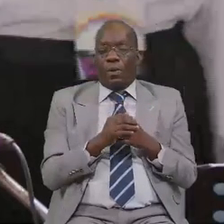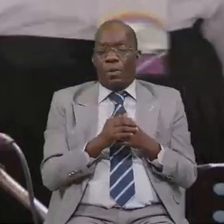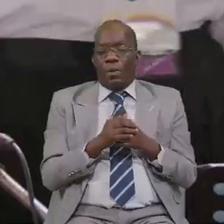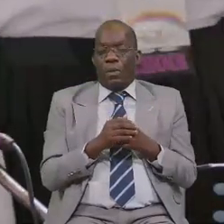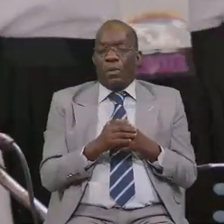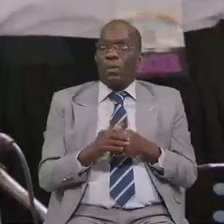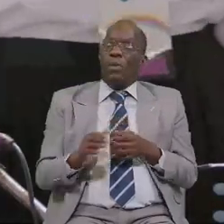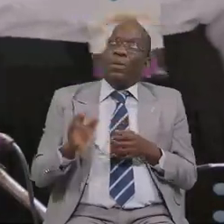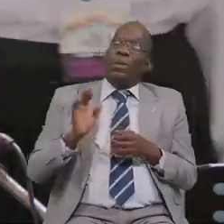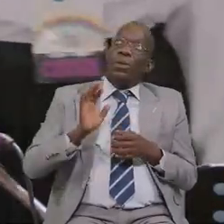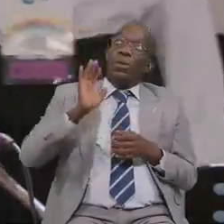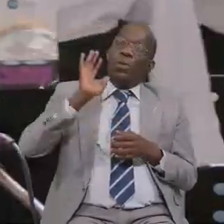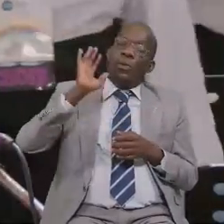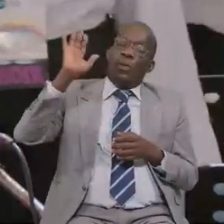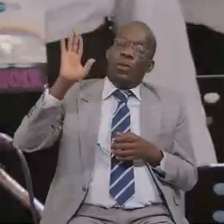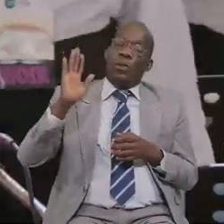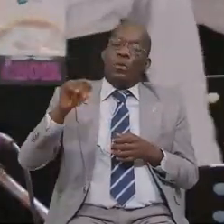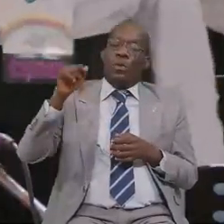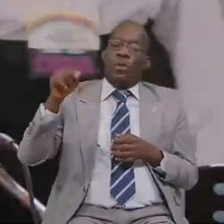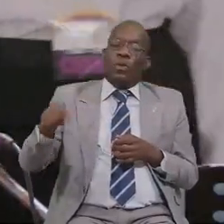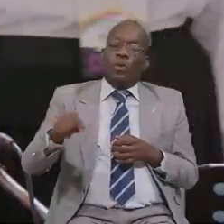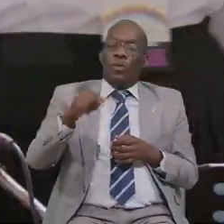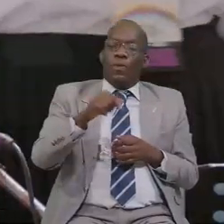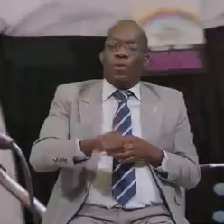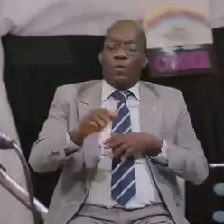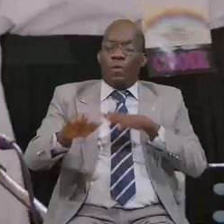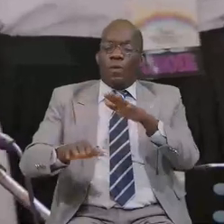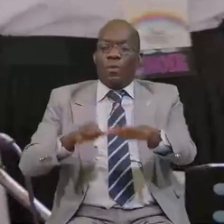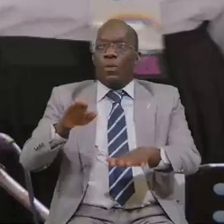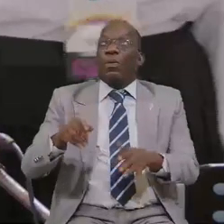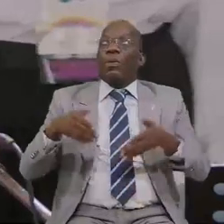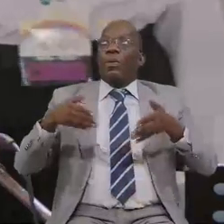Suivez, marchez selon ses traces. Qu'il vous purge.